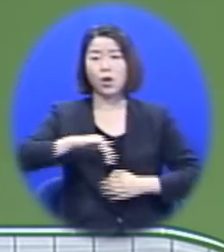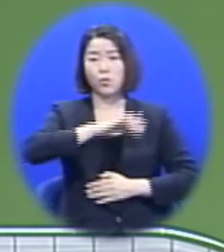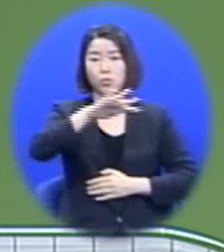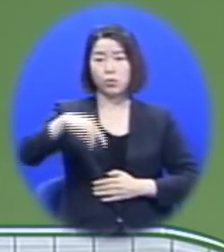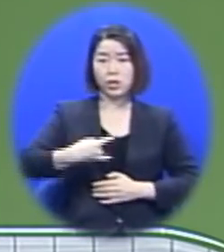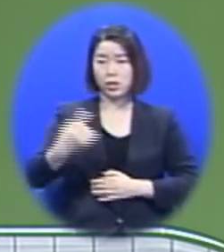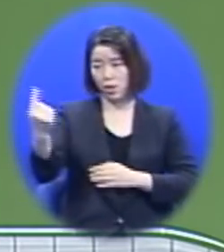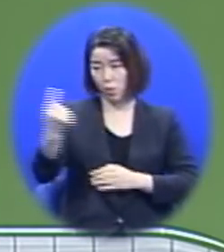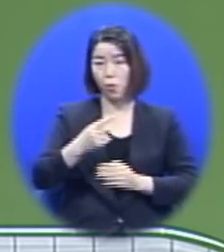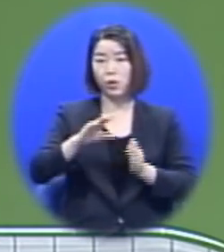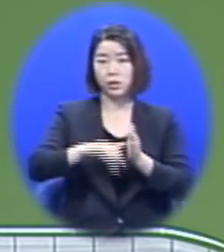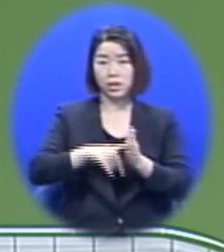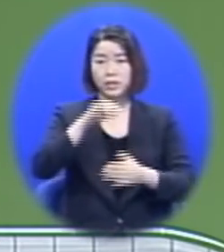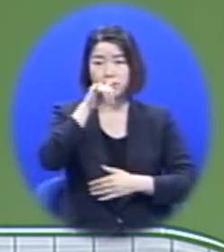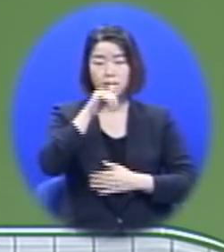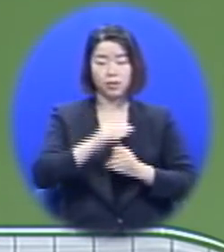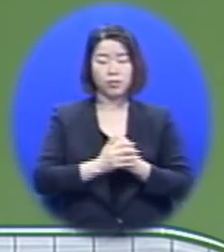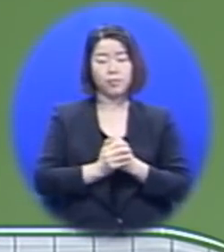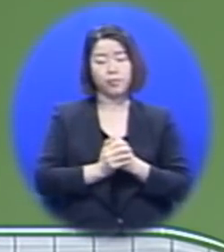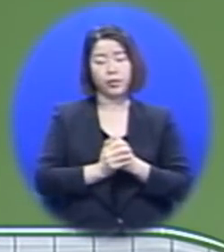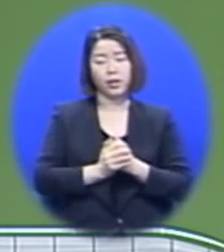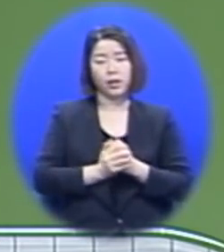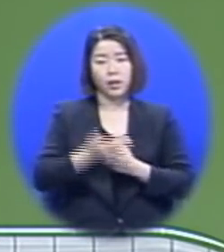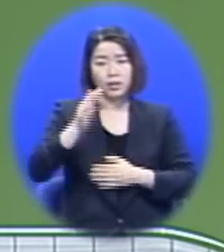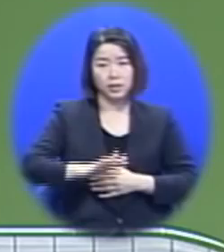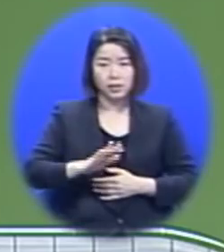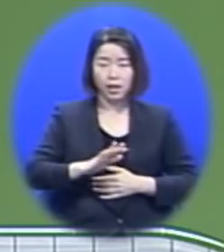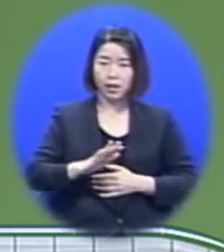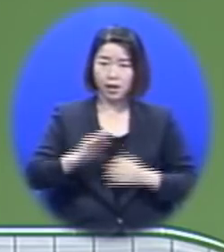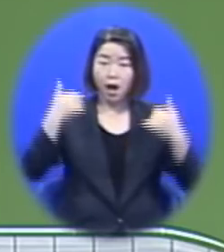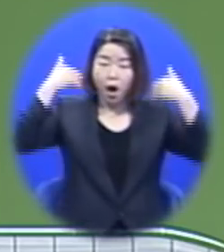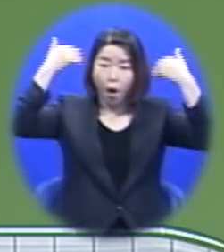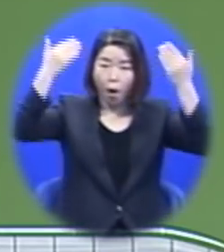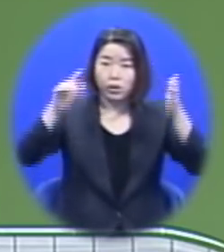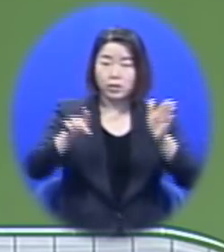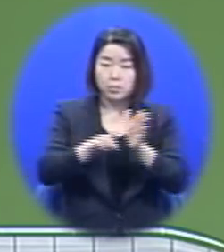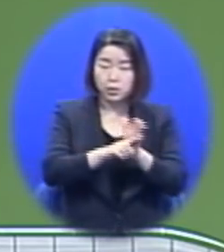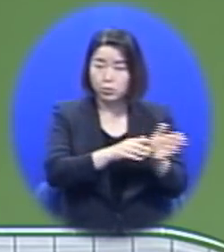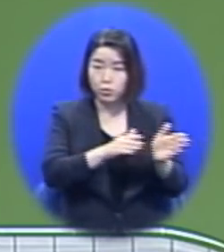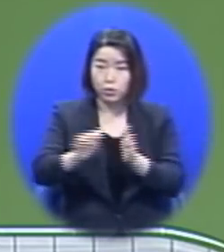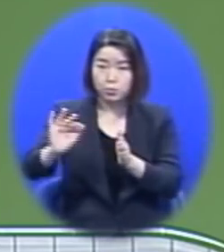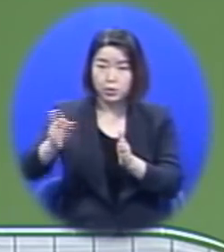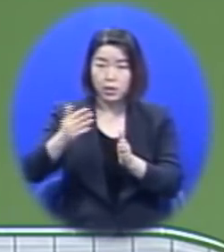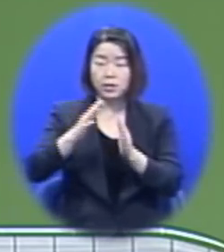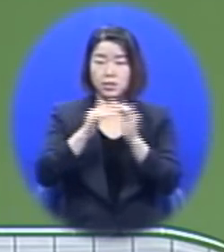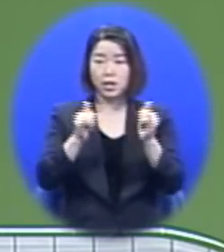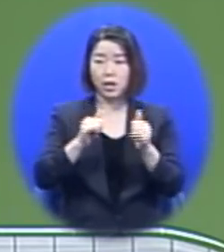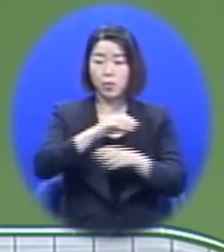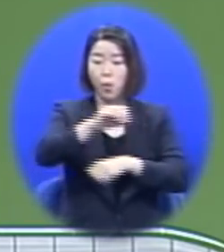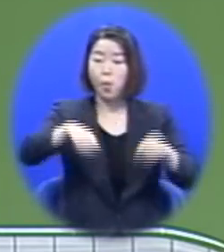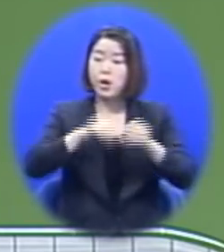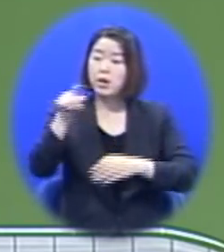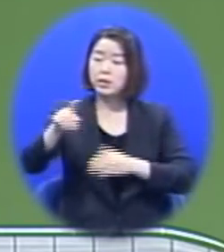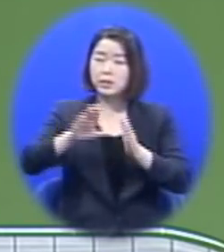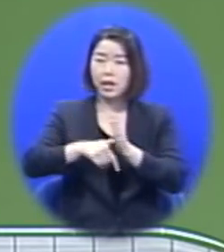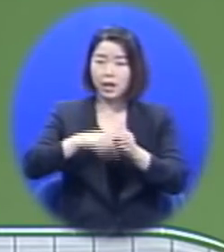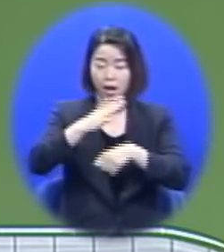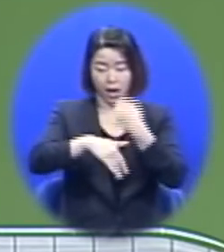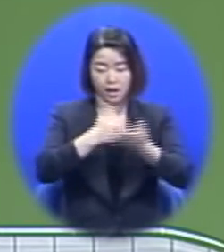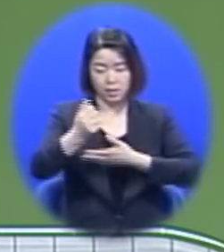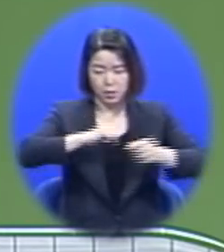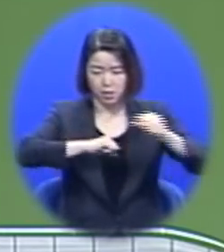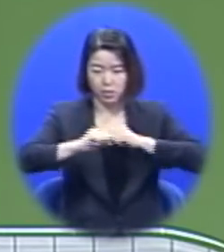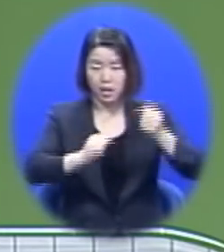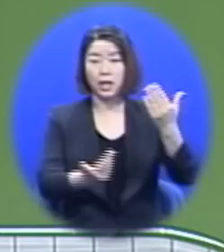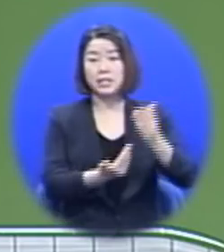닥쳐올 때가 있습니다. 그러나 어른의 믿음으로 준비된 사람은 오히려 그때가 더 하나님의 역사가 일어나는